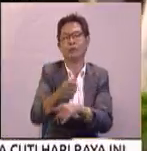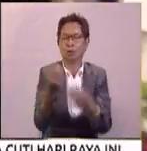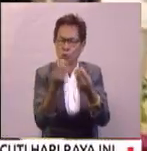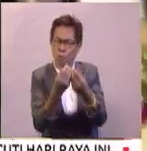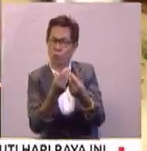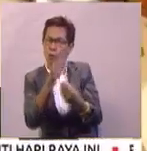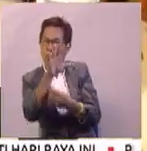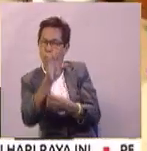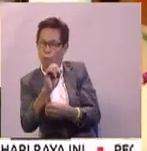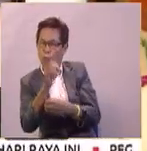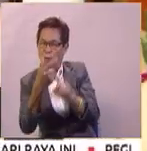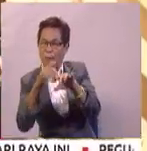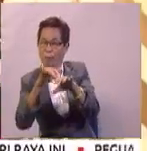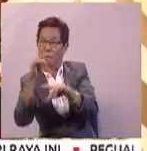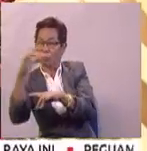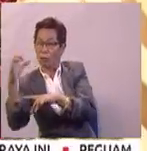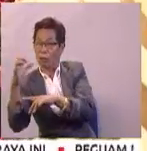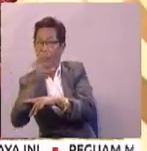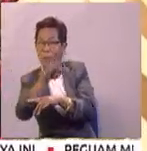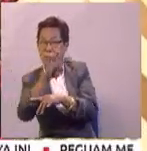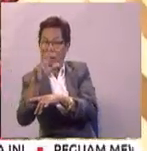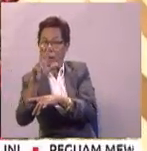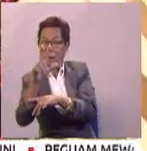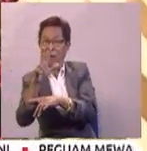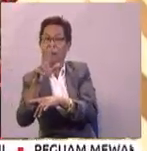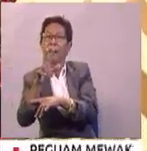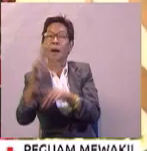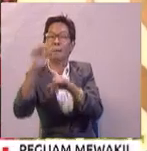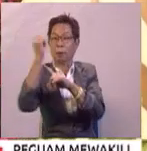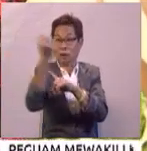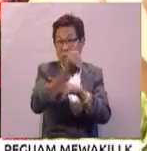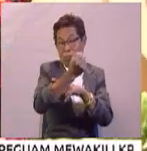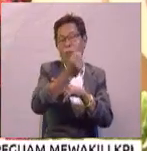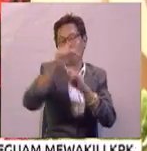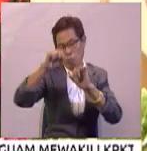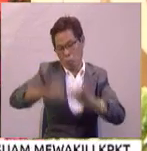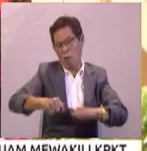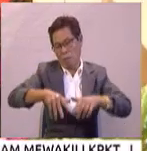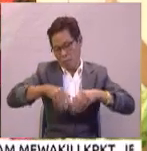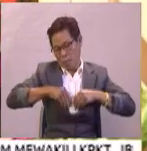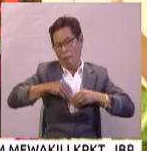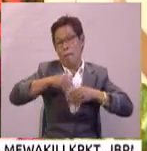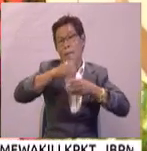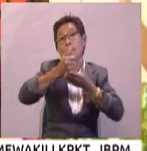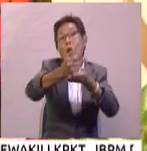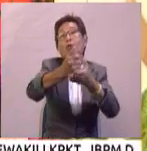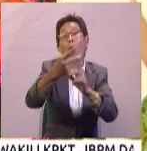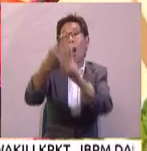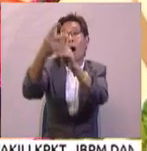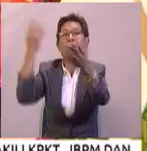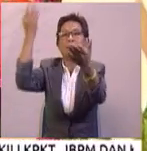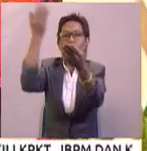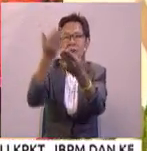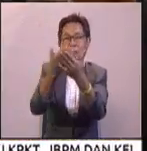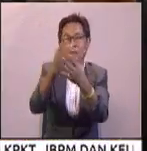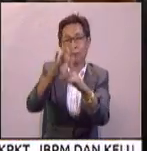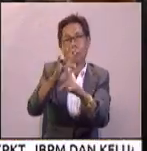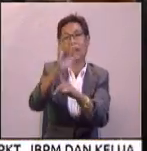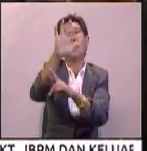sejumlah 50 daripada 143 persatuan veteran layak menerima bantuan khas kerajaan sehingga